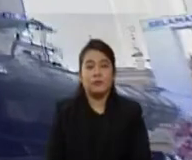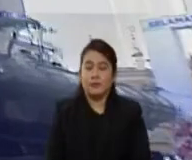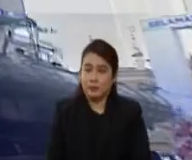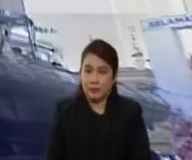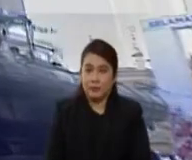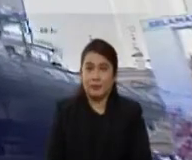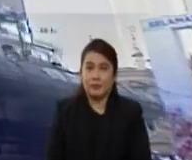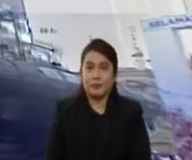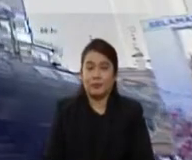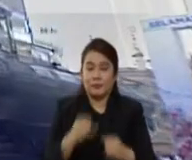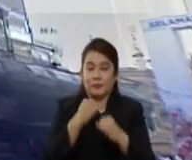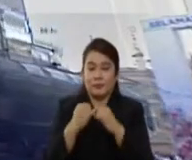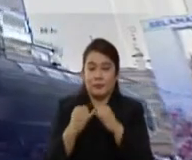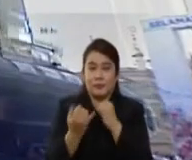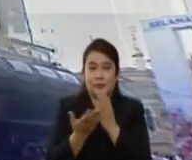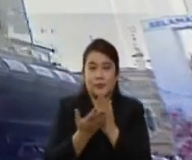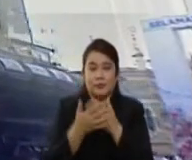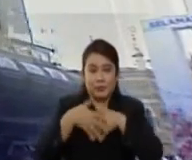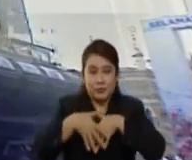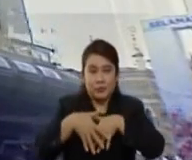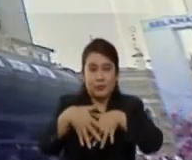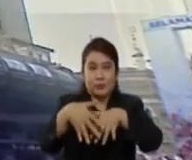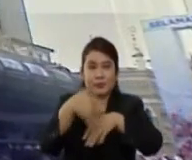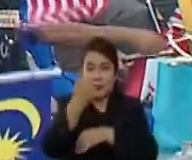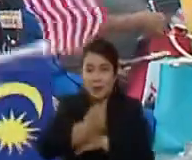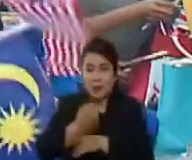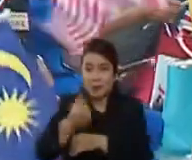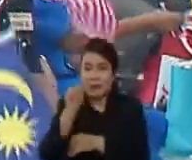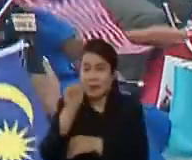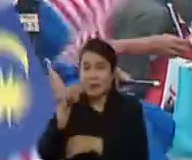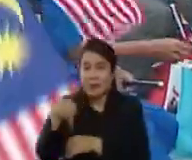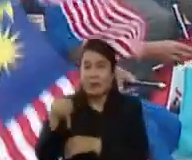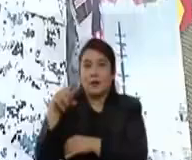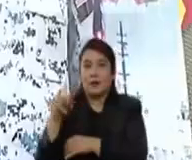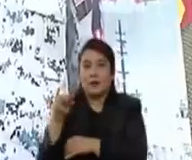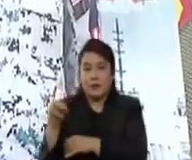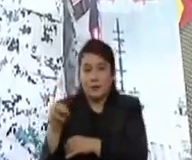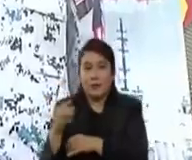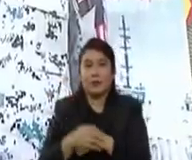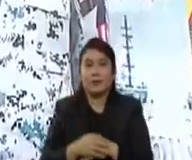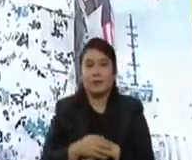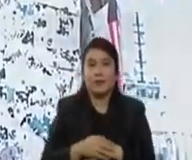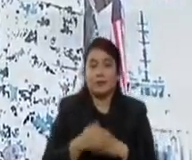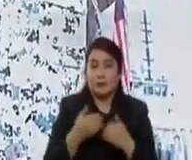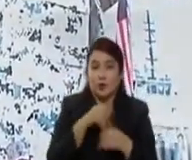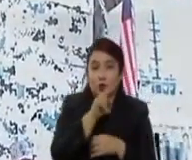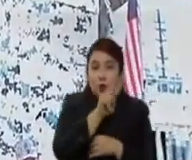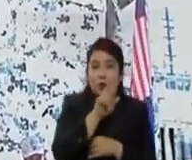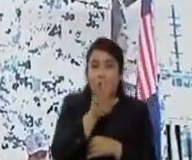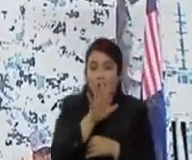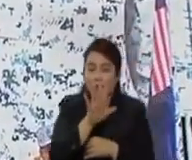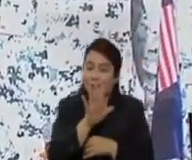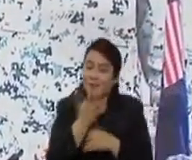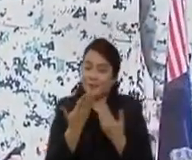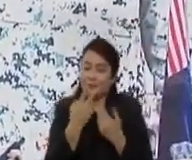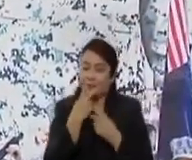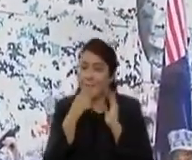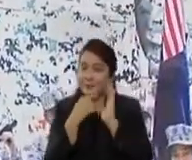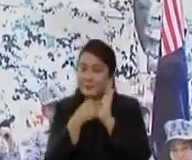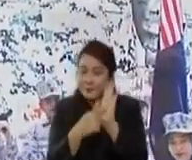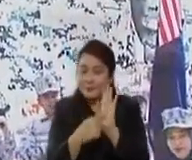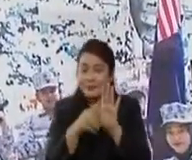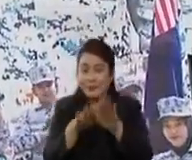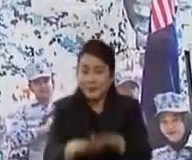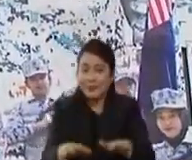Baiklah, mengakhiri perarakan SF APMM ialah penampilan 25 kanak-kanak berpakaian seragam